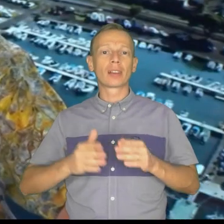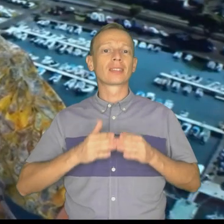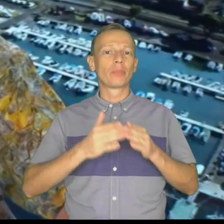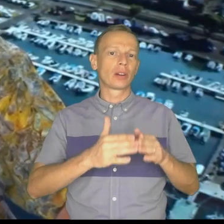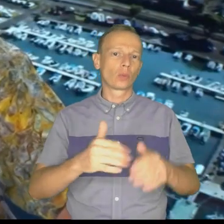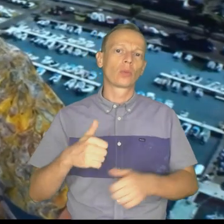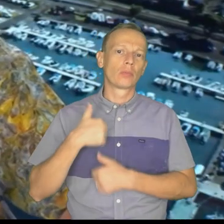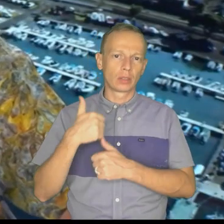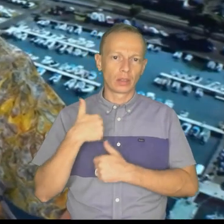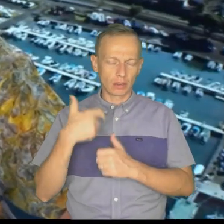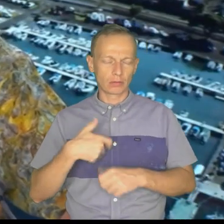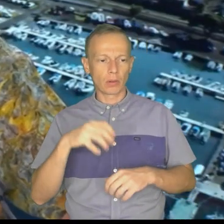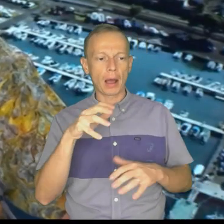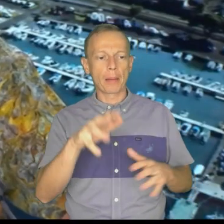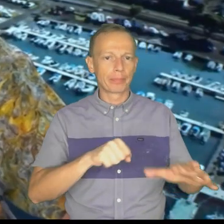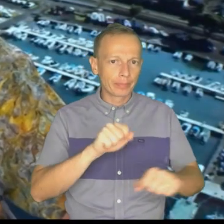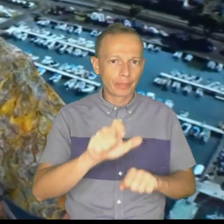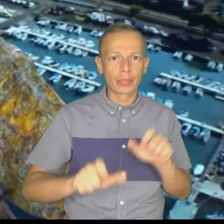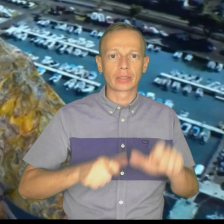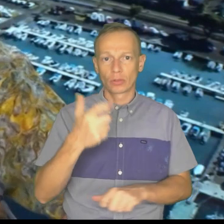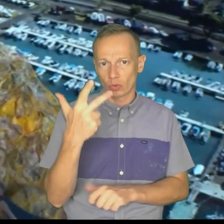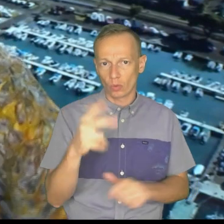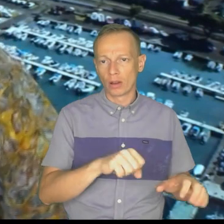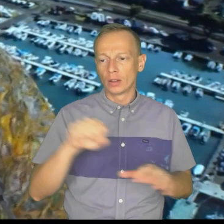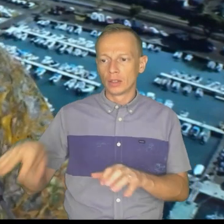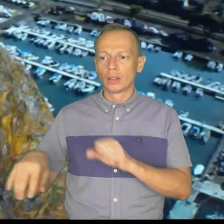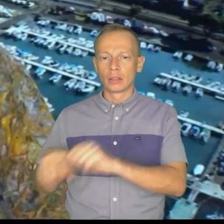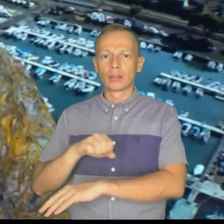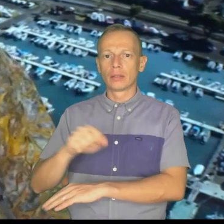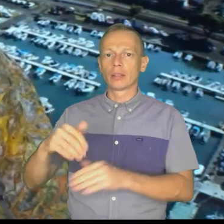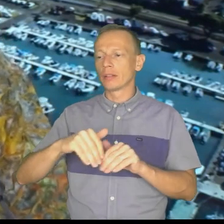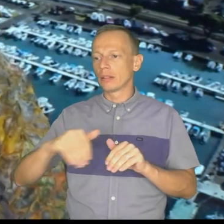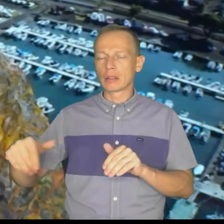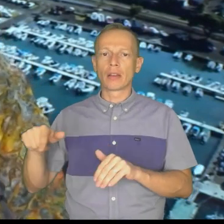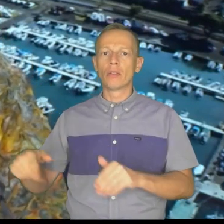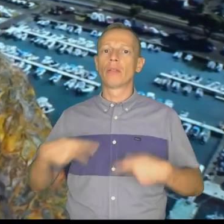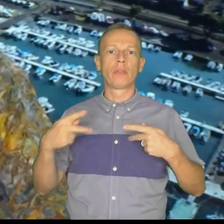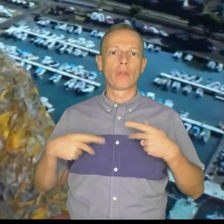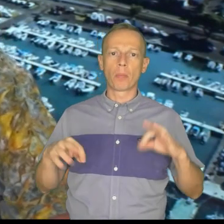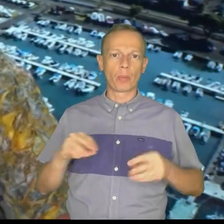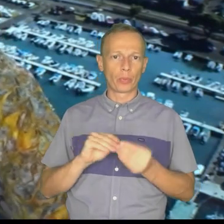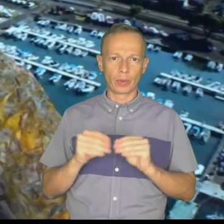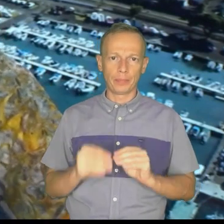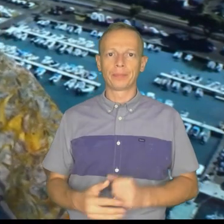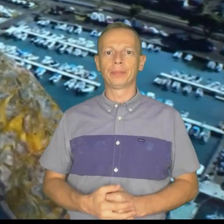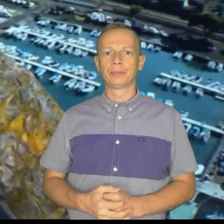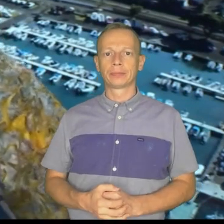l'Arago a pu récupérer les 3 naufragés. Ils ont été déposés au quai de Vaiare sains et